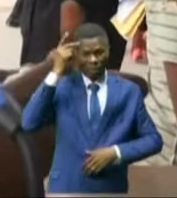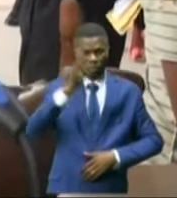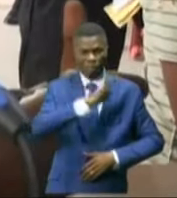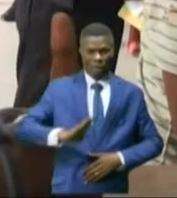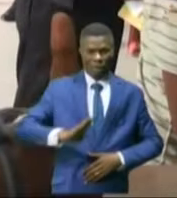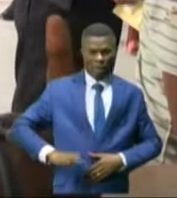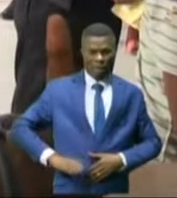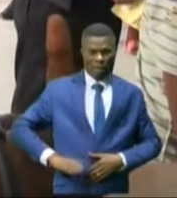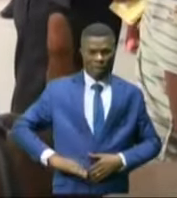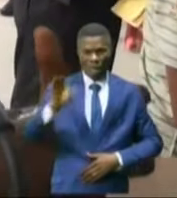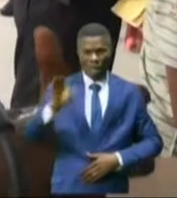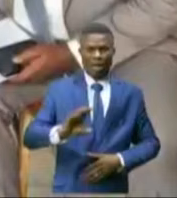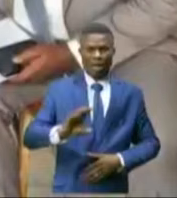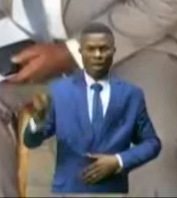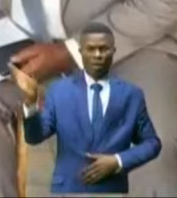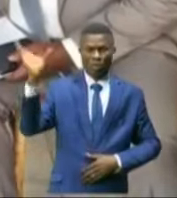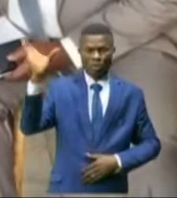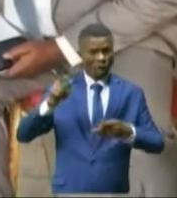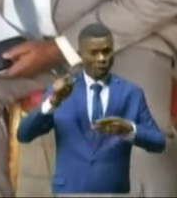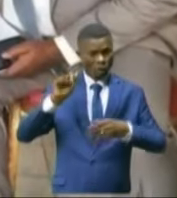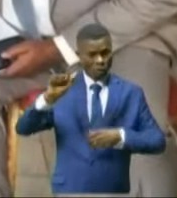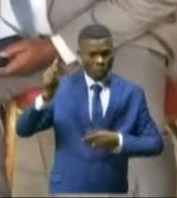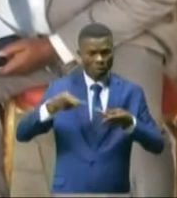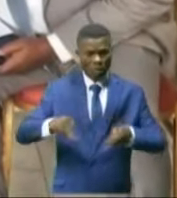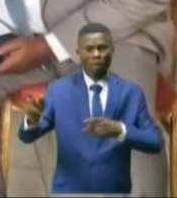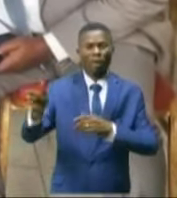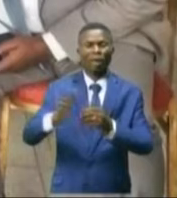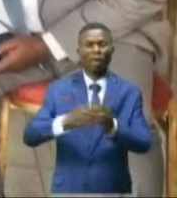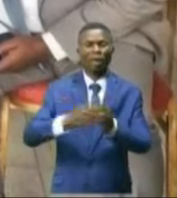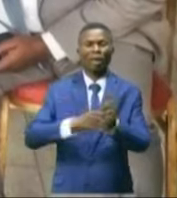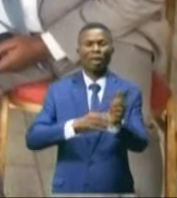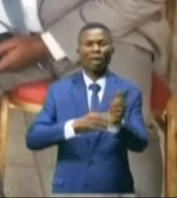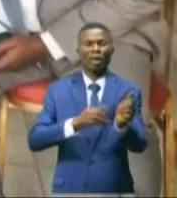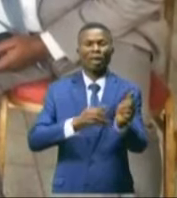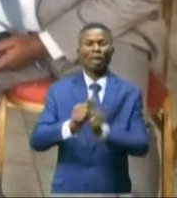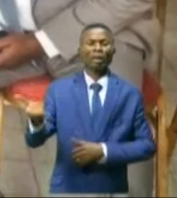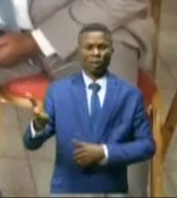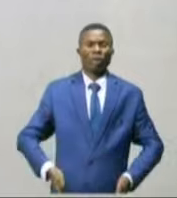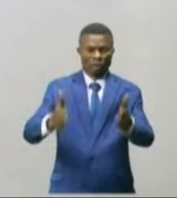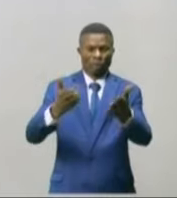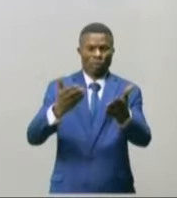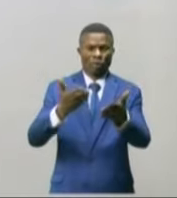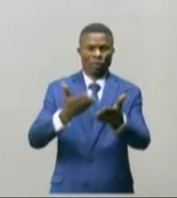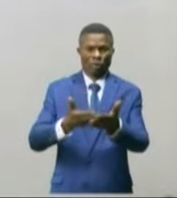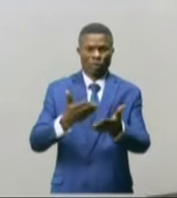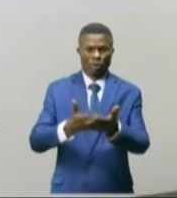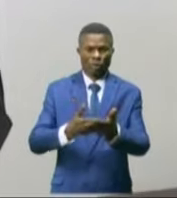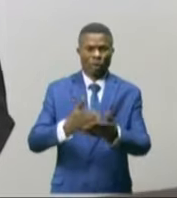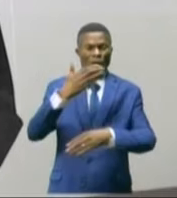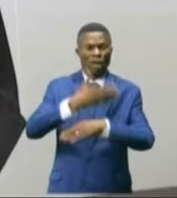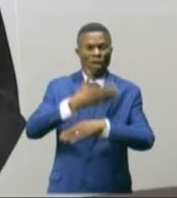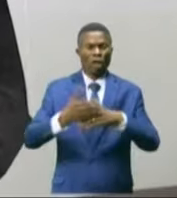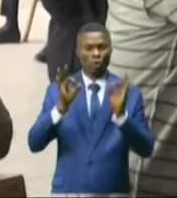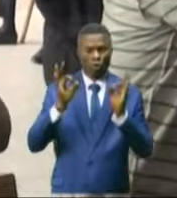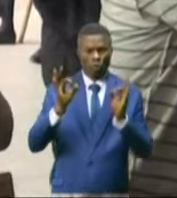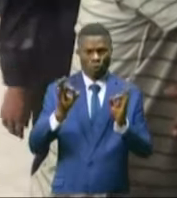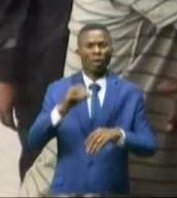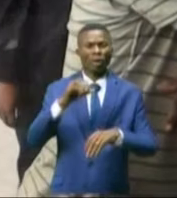la cour de Makala, qui aurait autorisé la destruction méchante des construite est